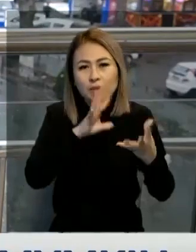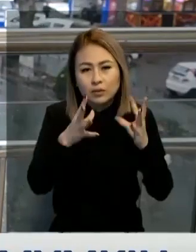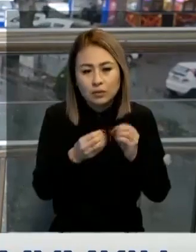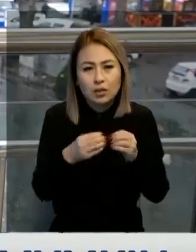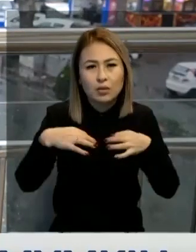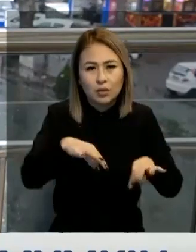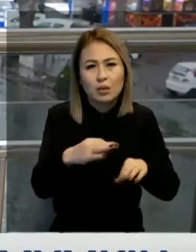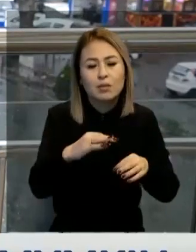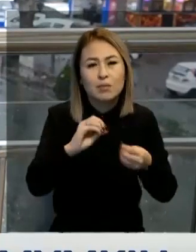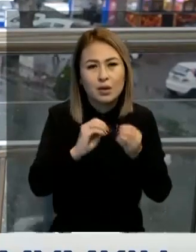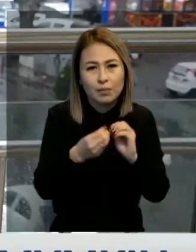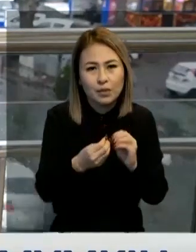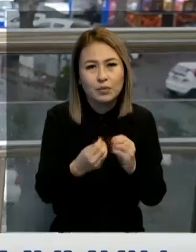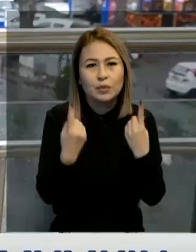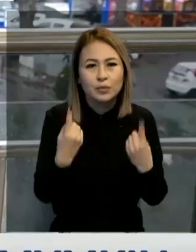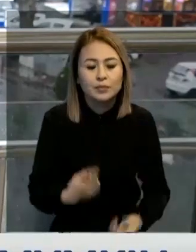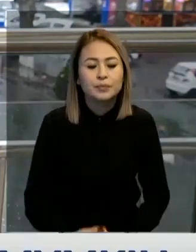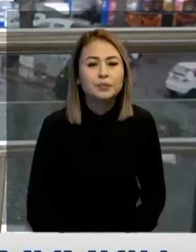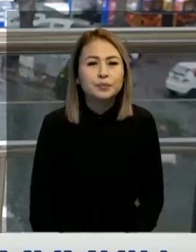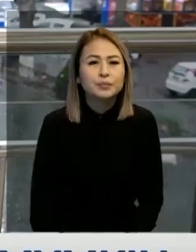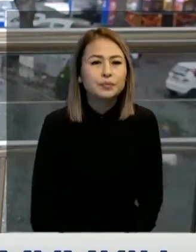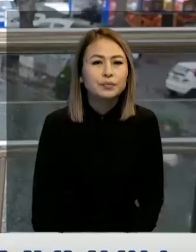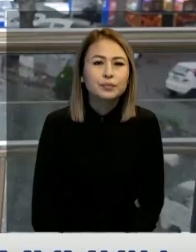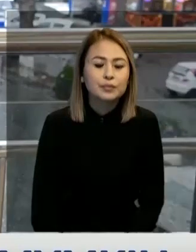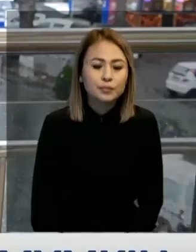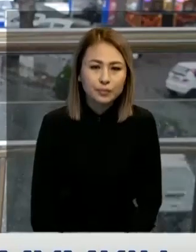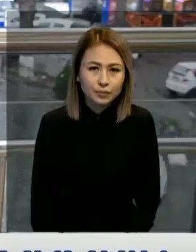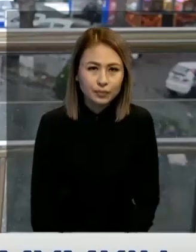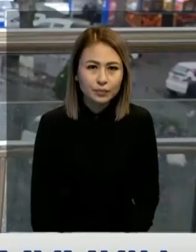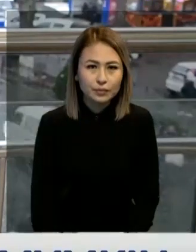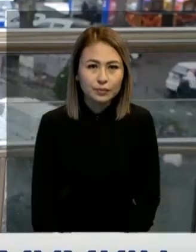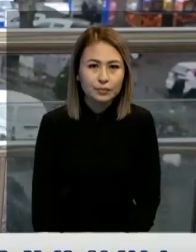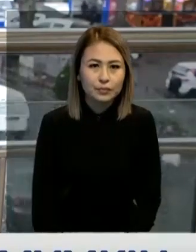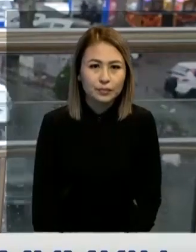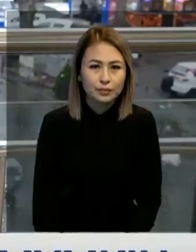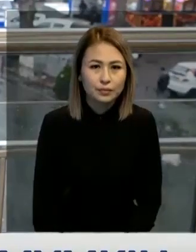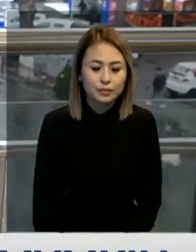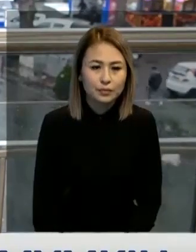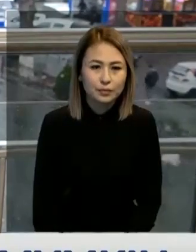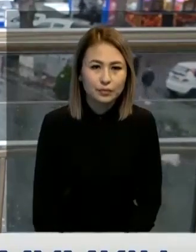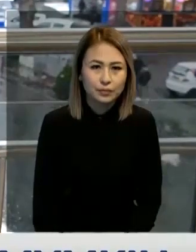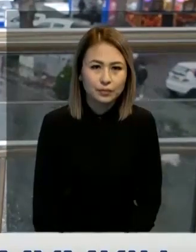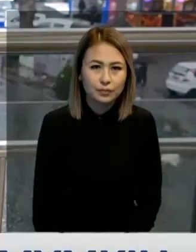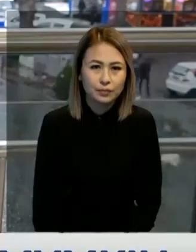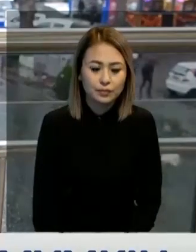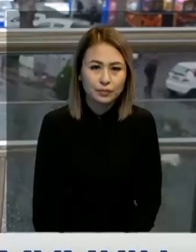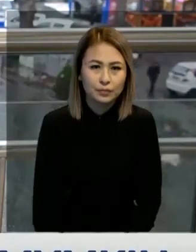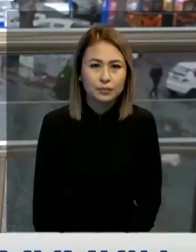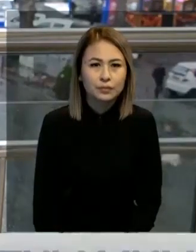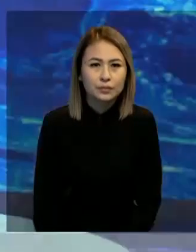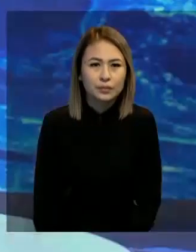да қиындықтарға тап болған. Рауан Мыңбаев, Санжар Шатулегенов, хабар 24, Өзбекстан, Ташкенттен.